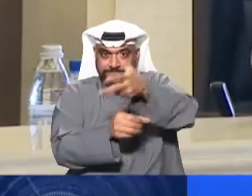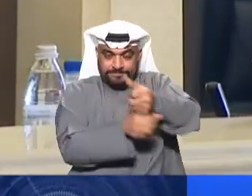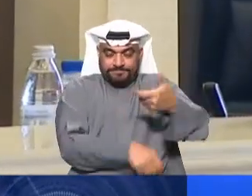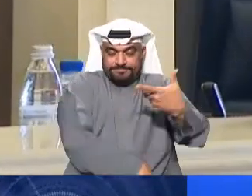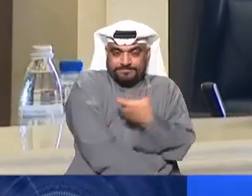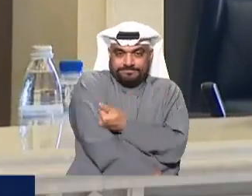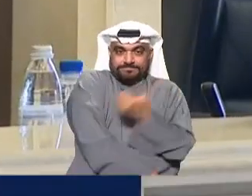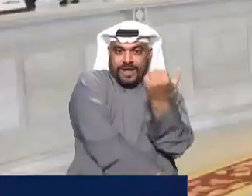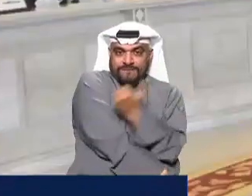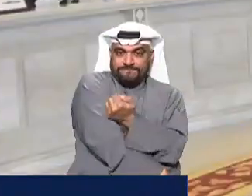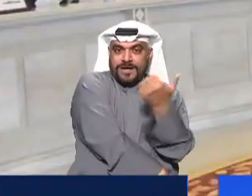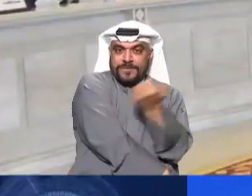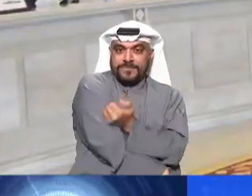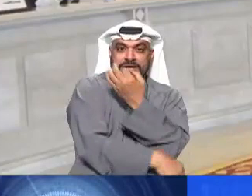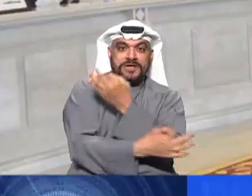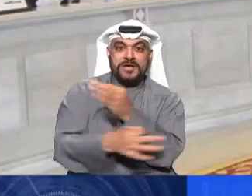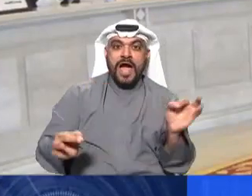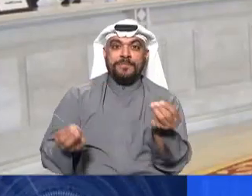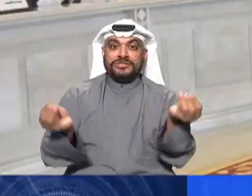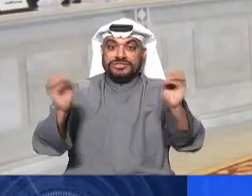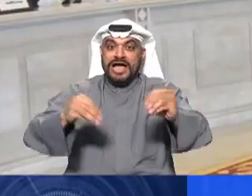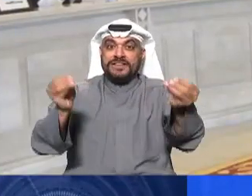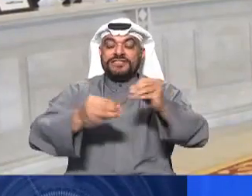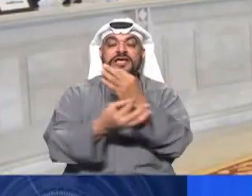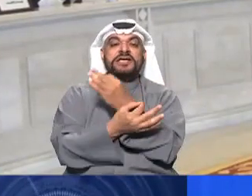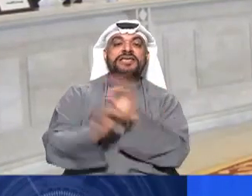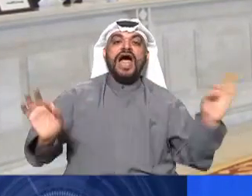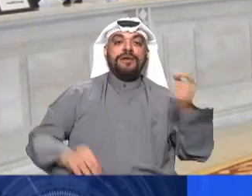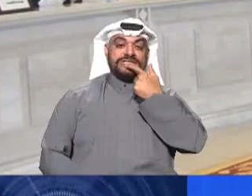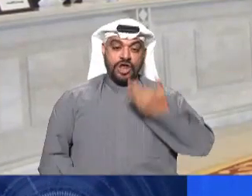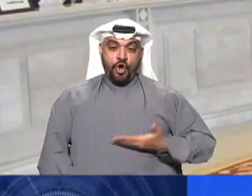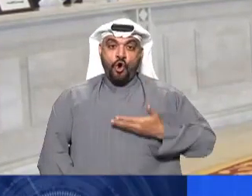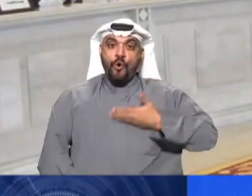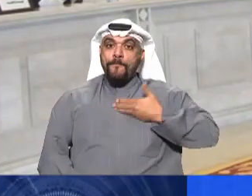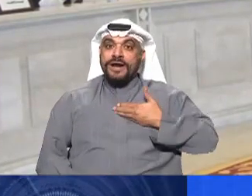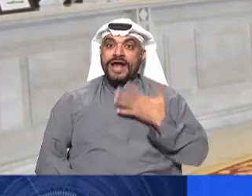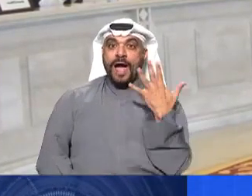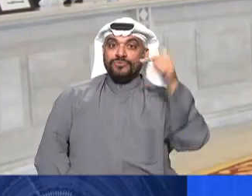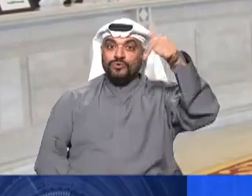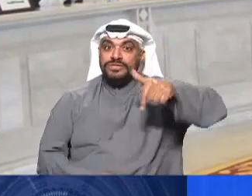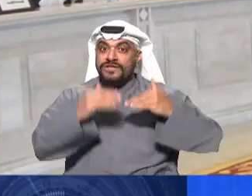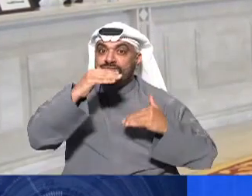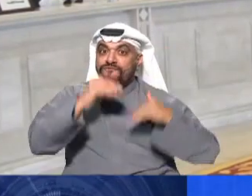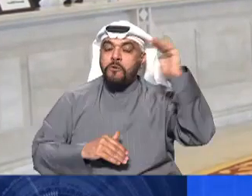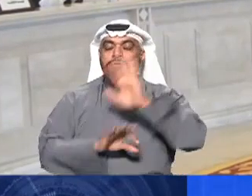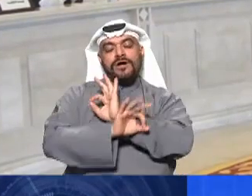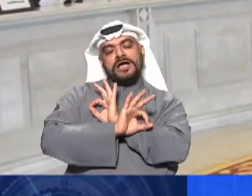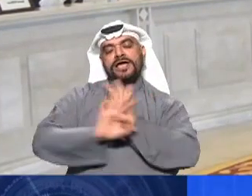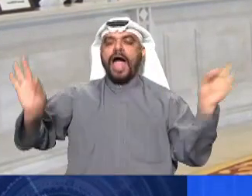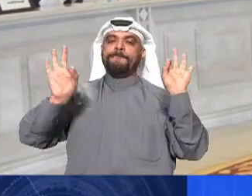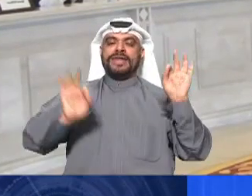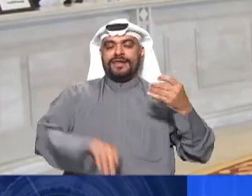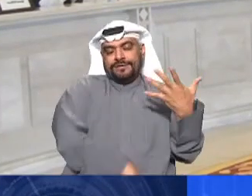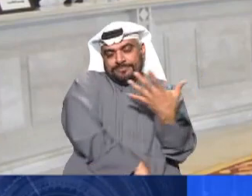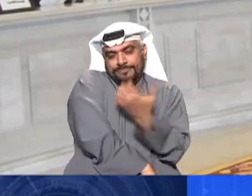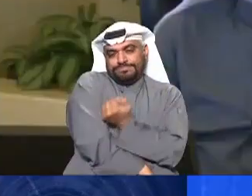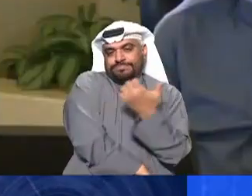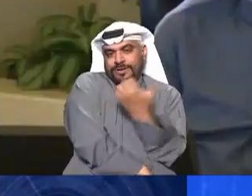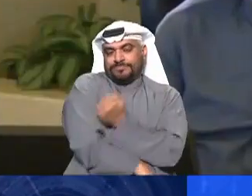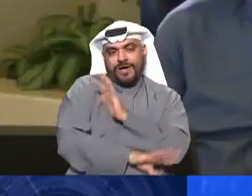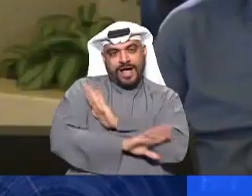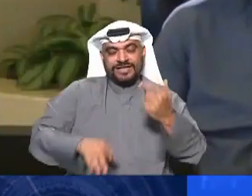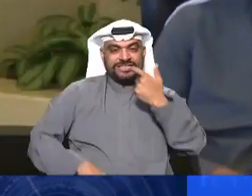فيروس كورونا، حيث تم إتمام تطعيم جميع المسجلين في النظام لتلقي اللقاح من المواطنين والمقيمين من